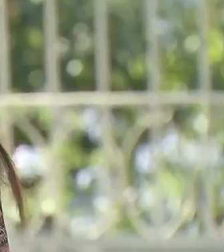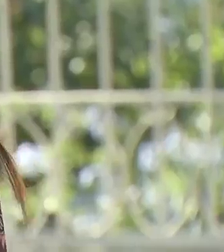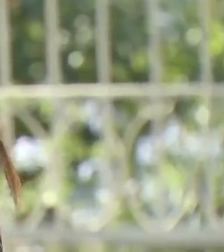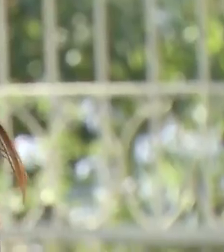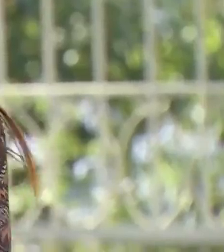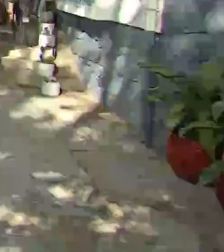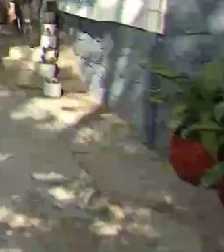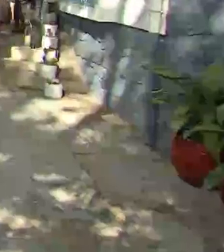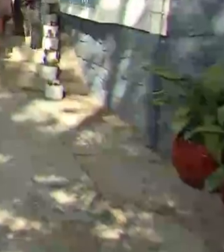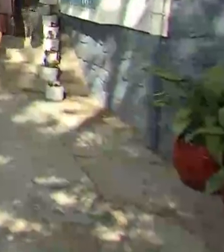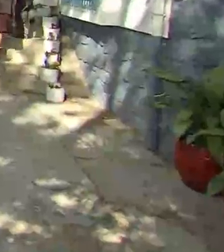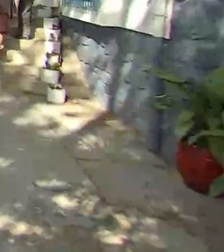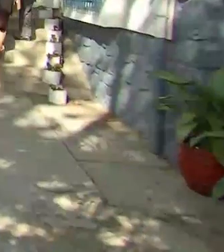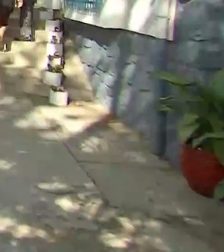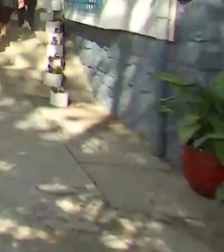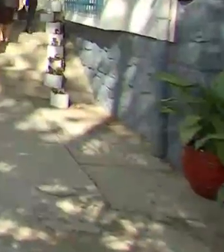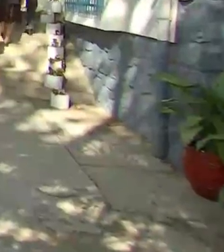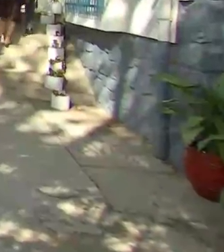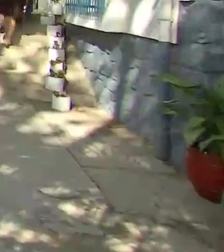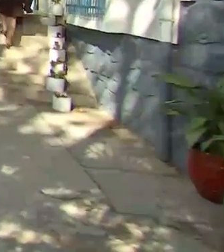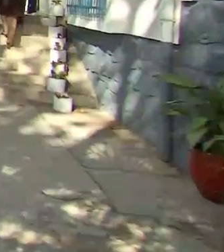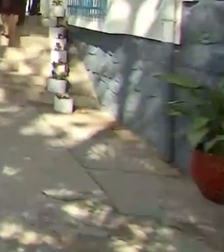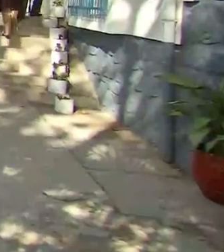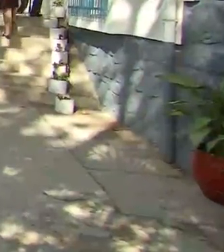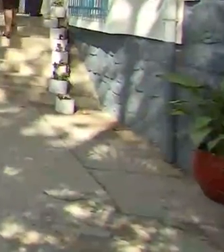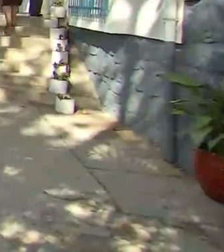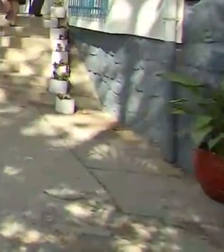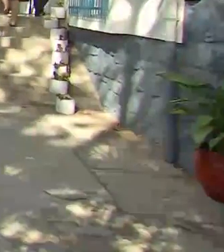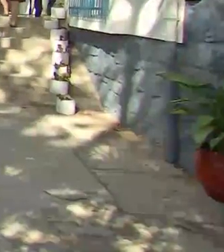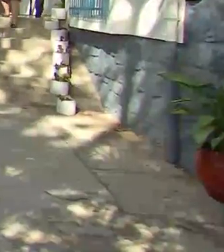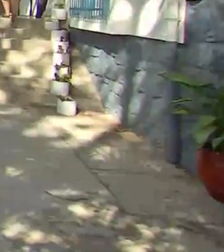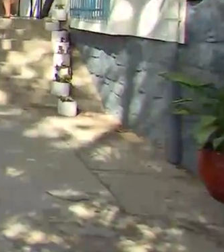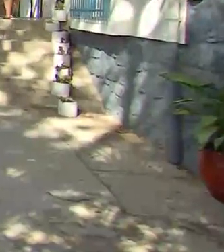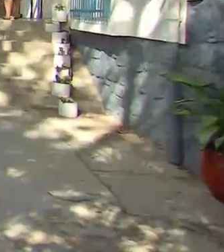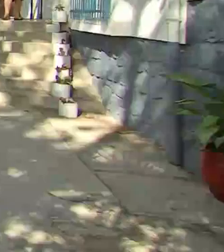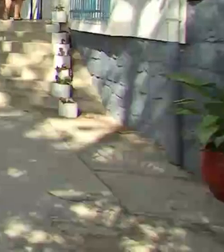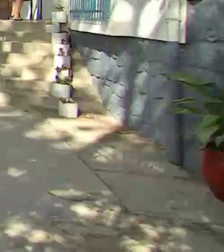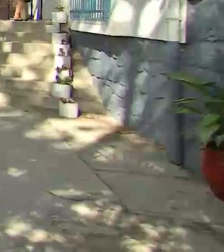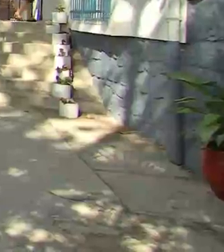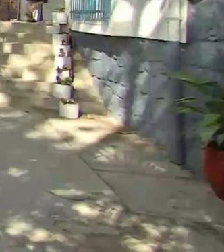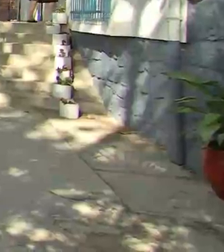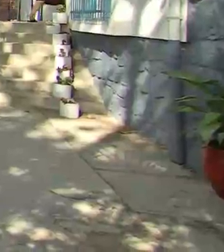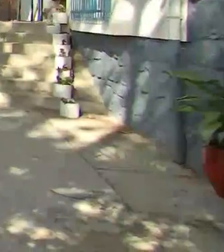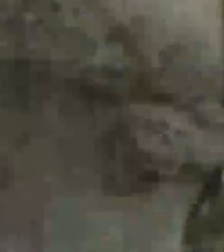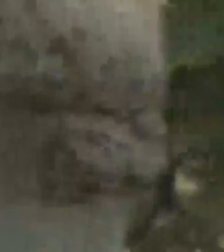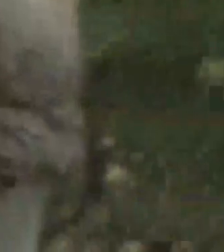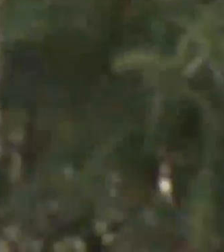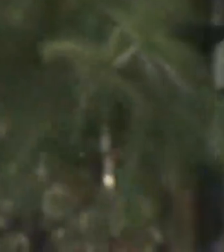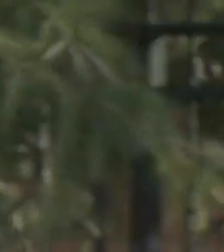baktı gene. Zehra bahçe kapısını kapatıp geride bıraktıklarına döndü, yürüyor.